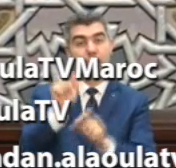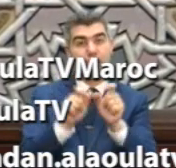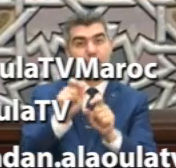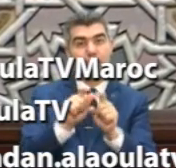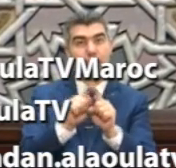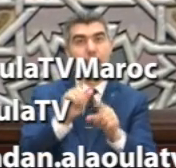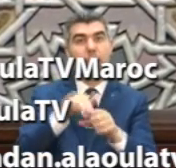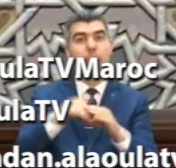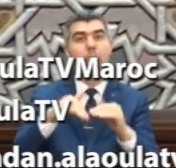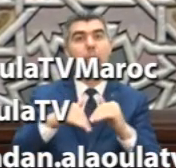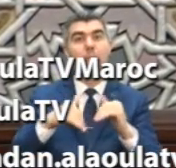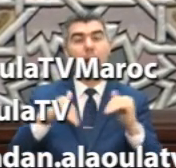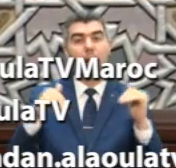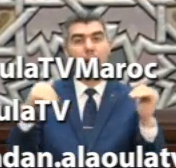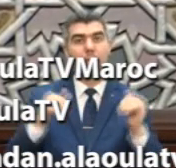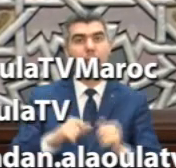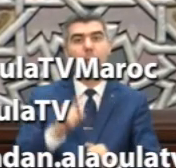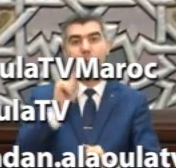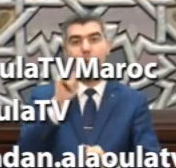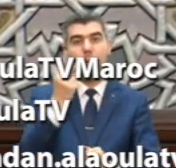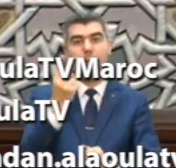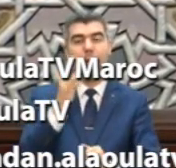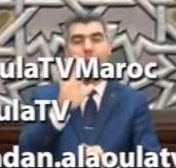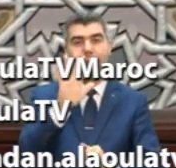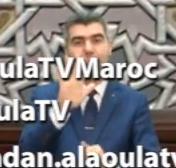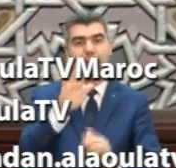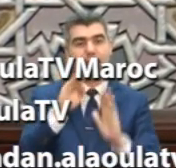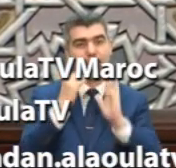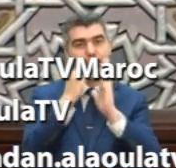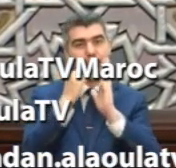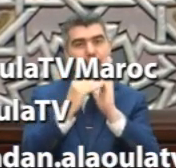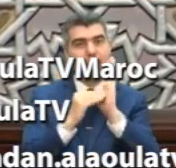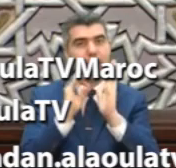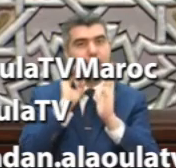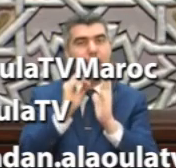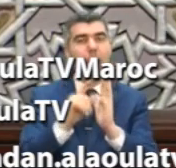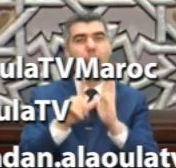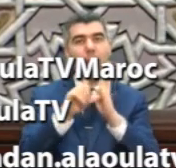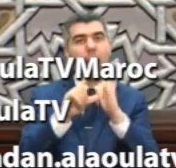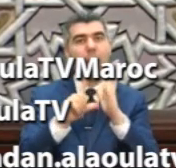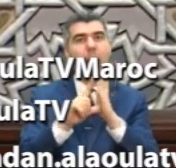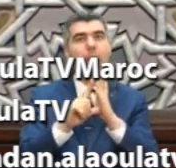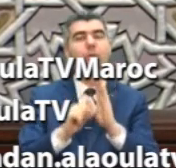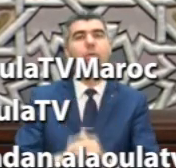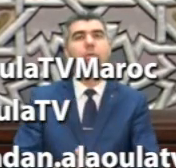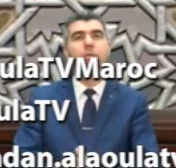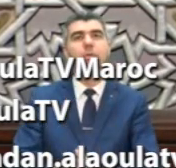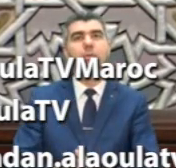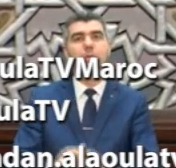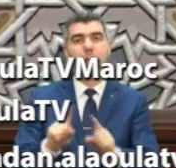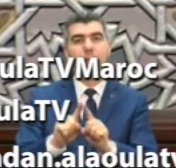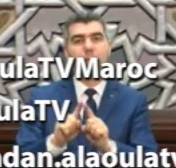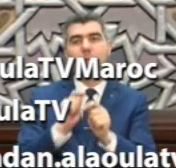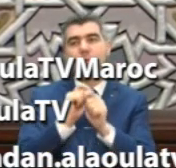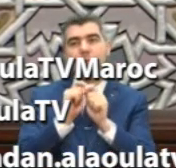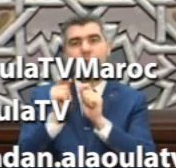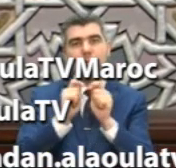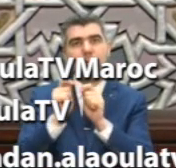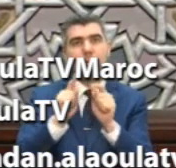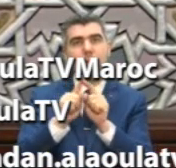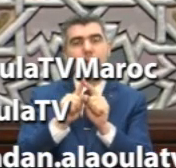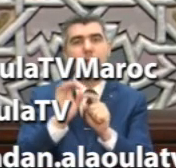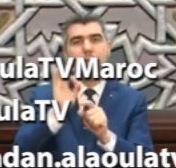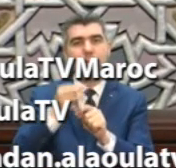النواب بناء على المادة 152 من النظام الداخلي لمجلس النواب المتعلق بالتحدث في موضوع